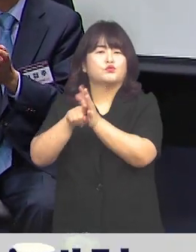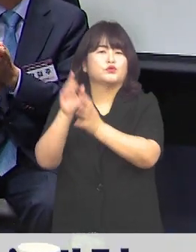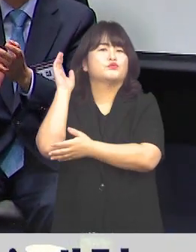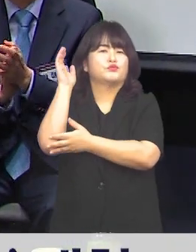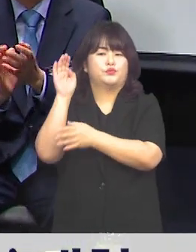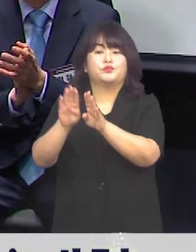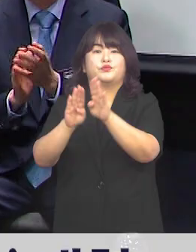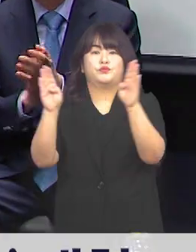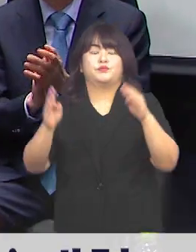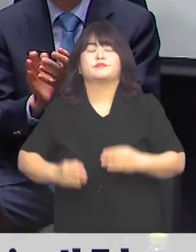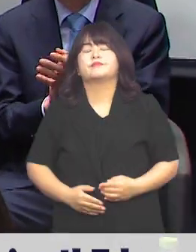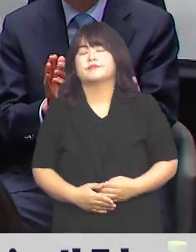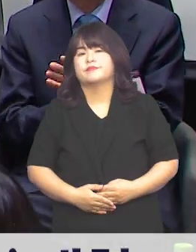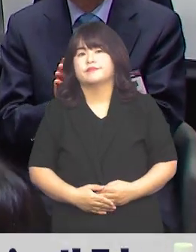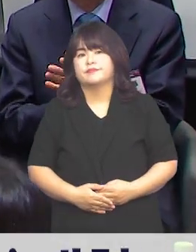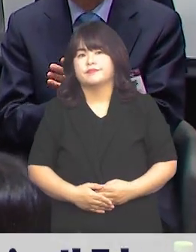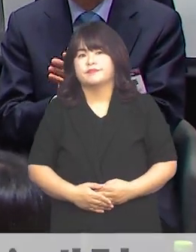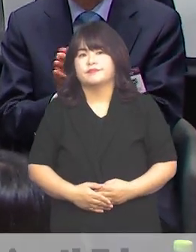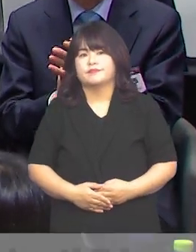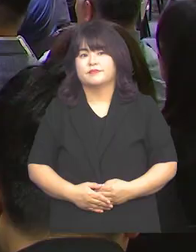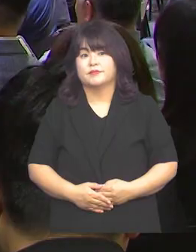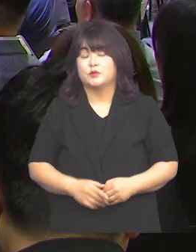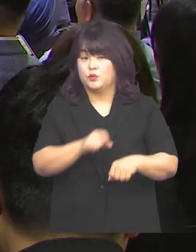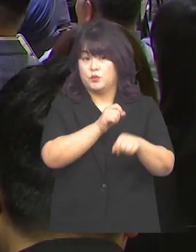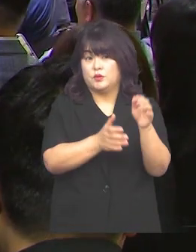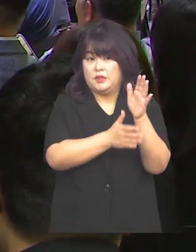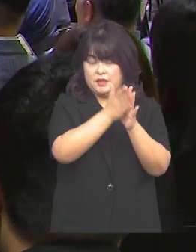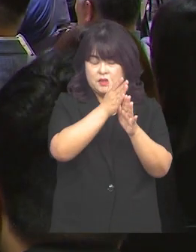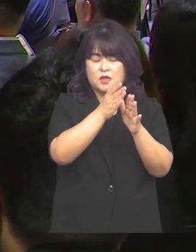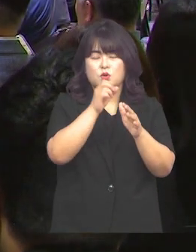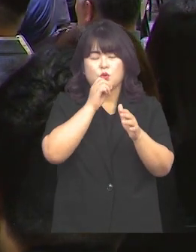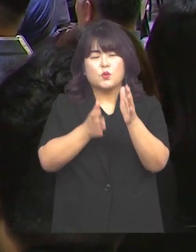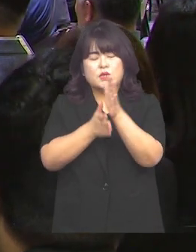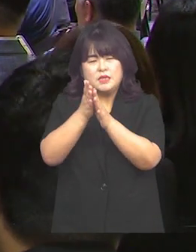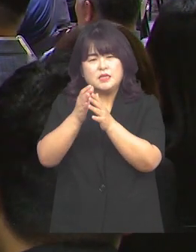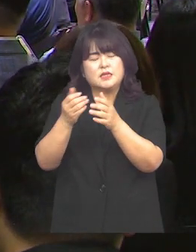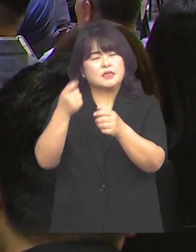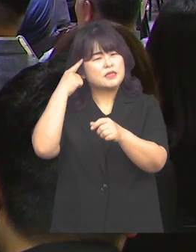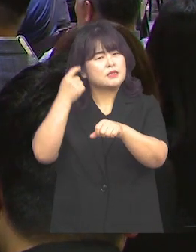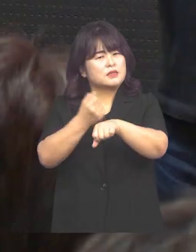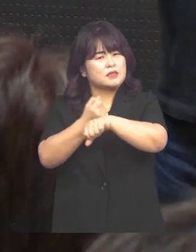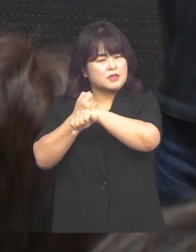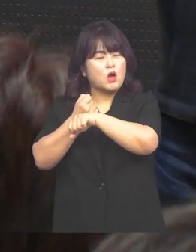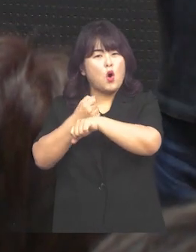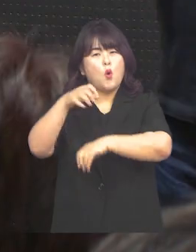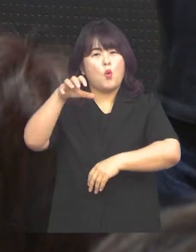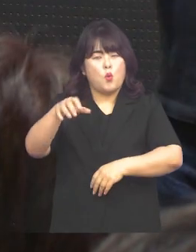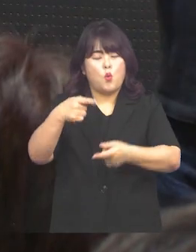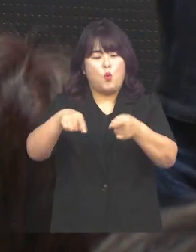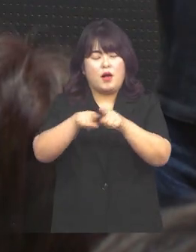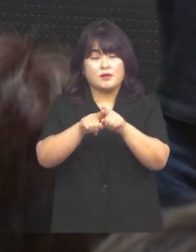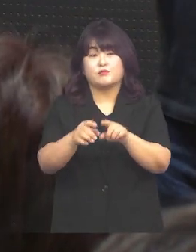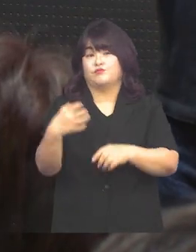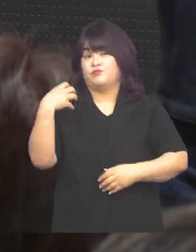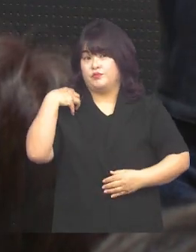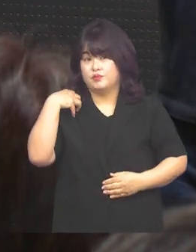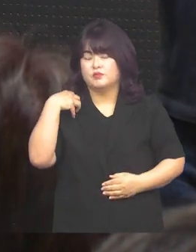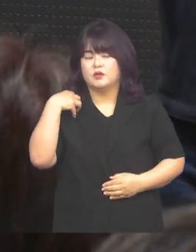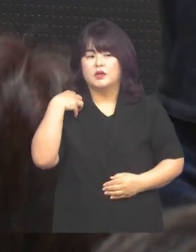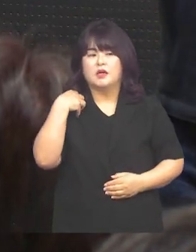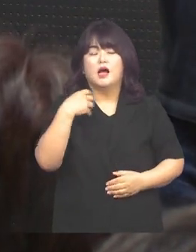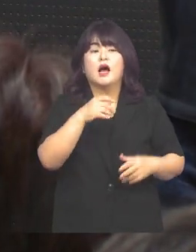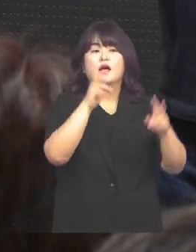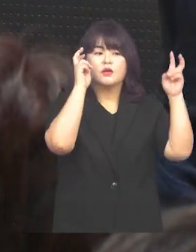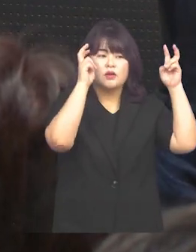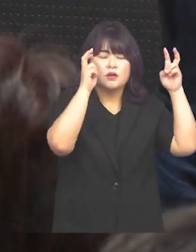반도체 컨퍼런스를 개최했습니다. 용인특례시와 용인시정연구원이 공동으로 주최한 이 행사는